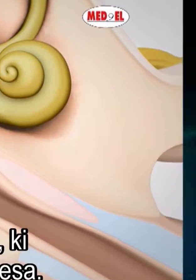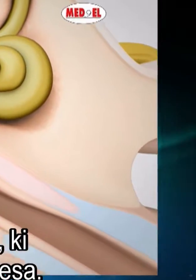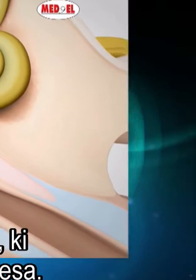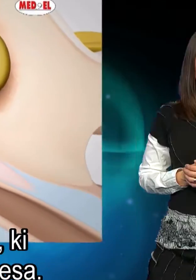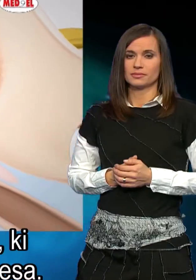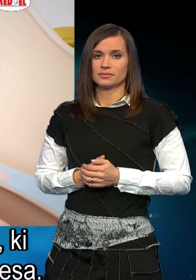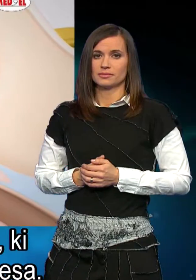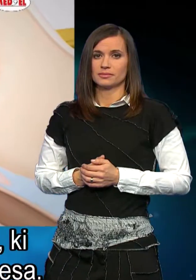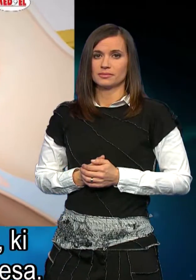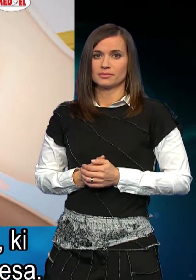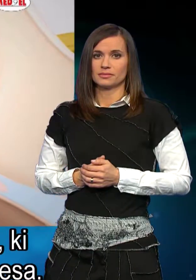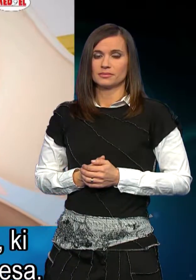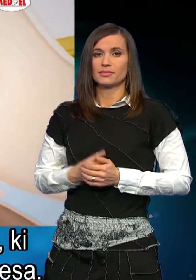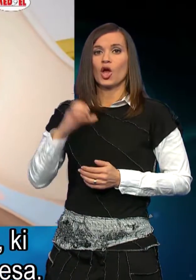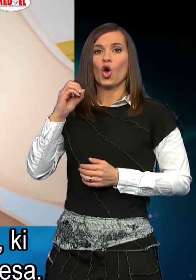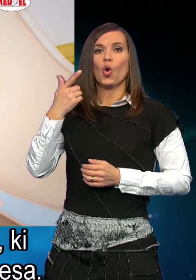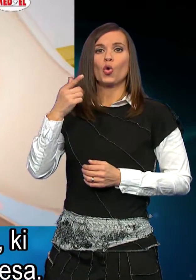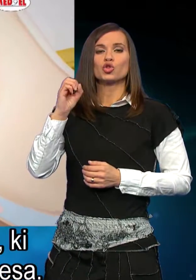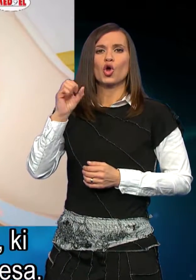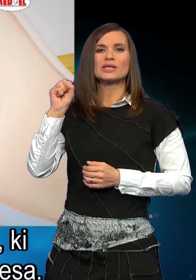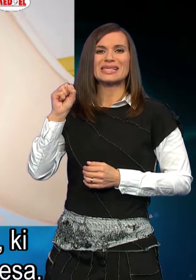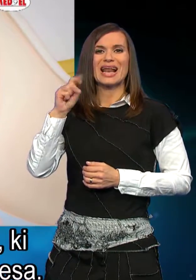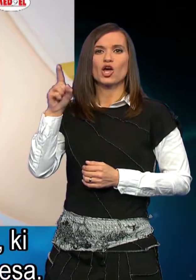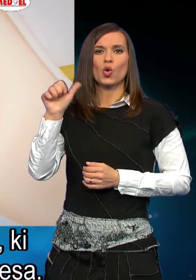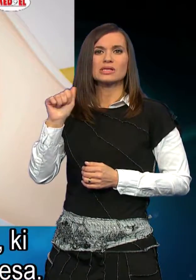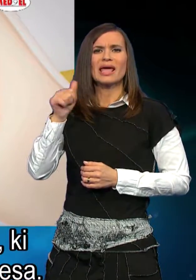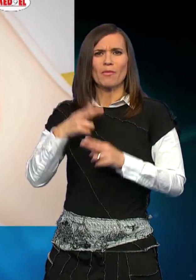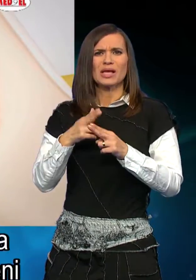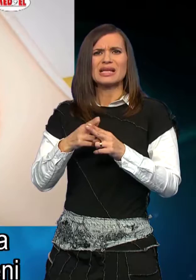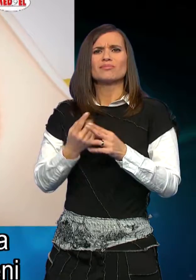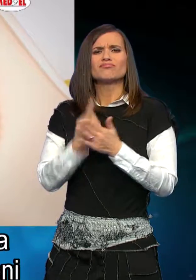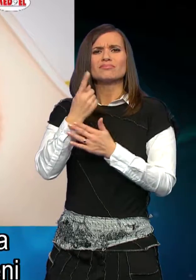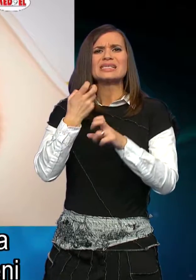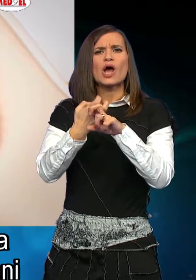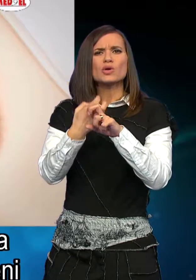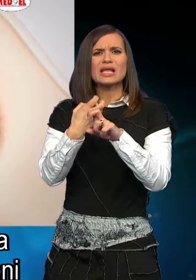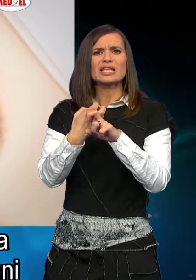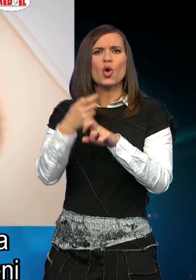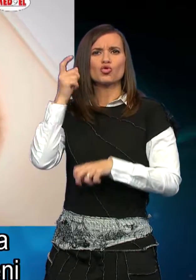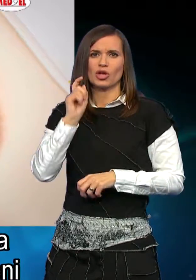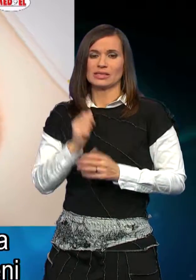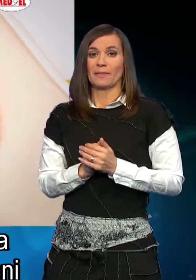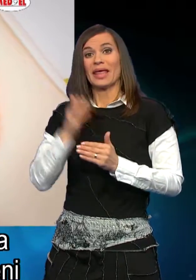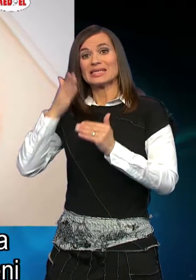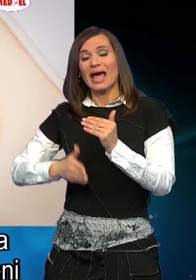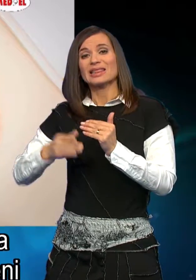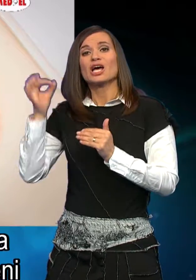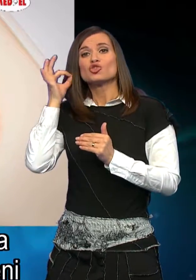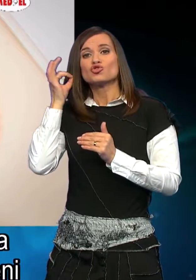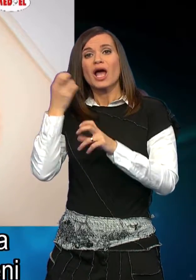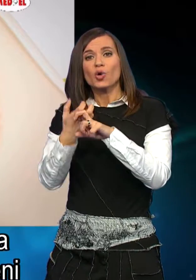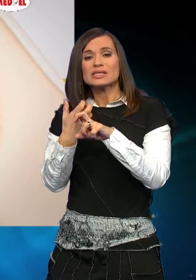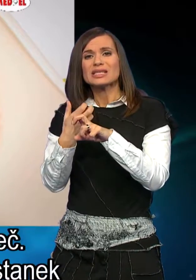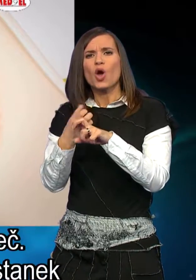Otoskleroza je bolezen, ki povzroči zakostenitev ušesa. Zadnja slušna koščica oziroma stremence